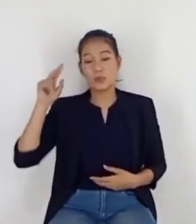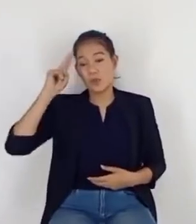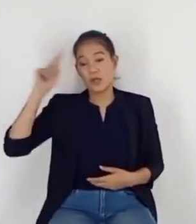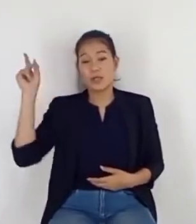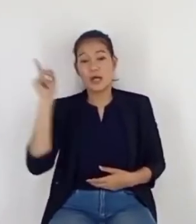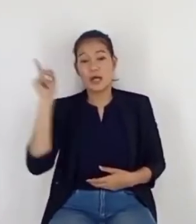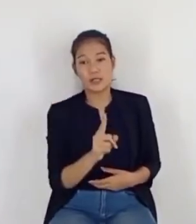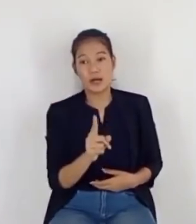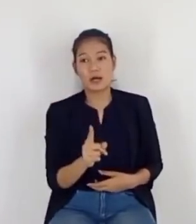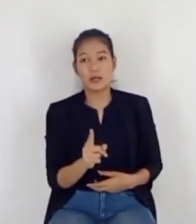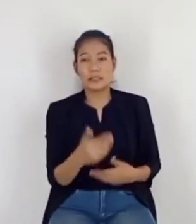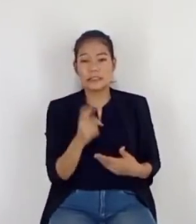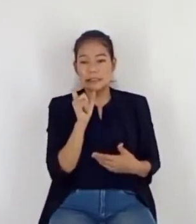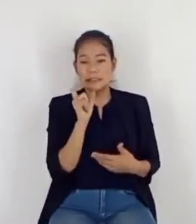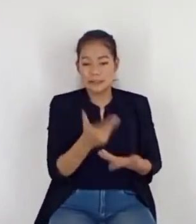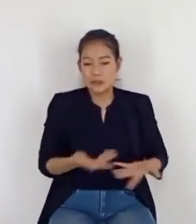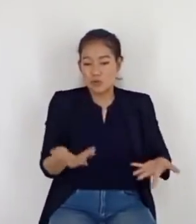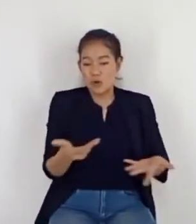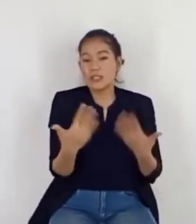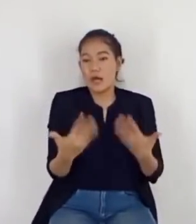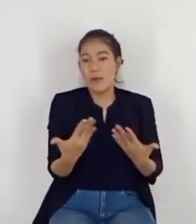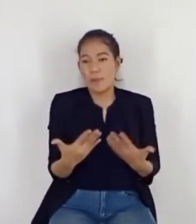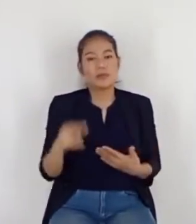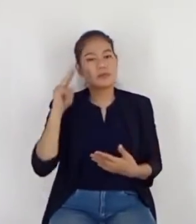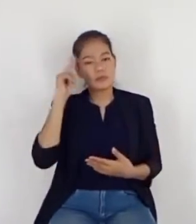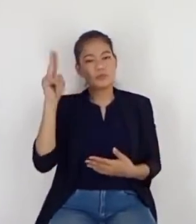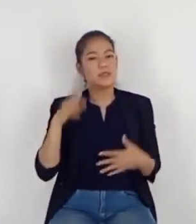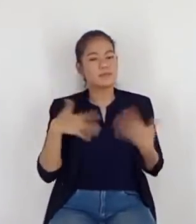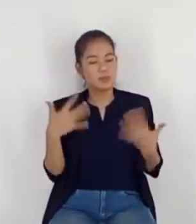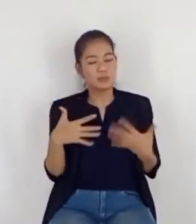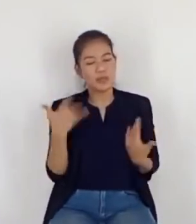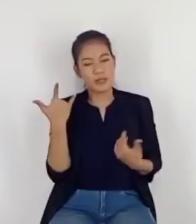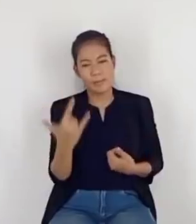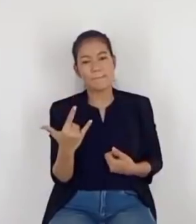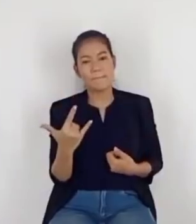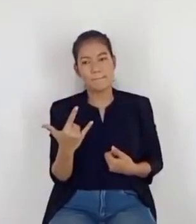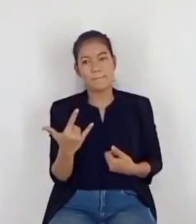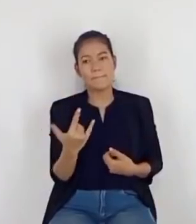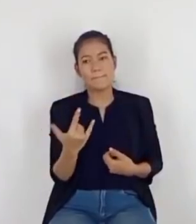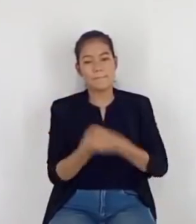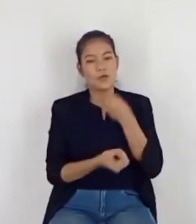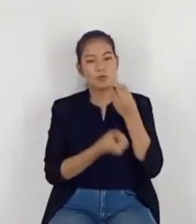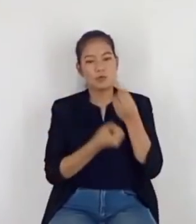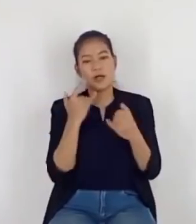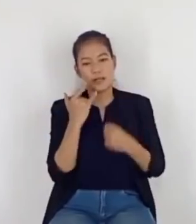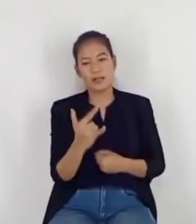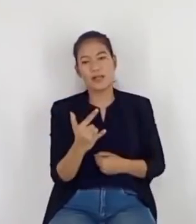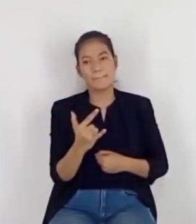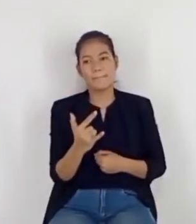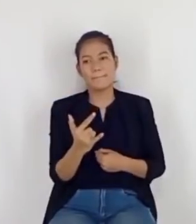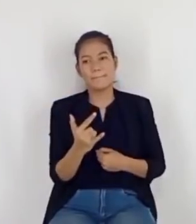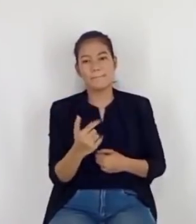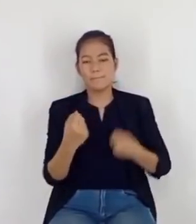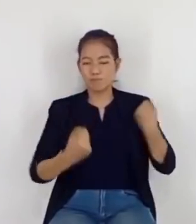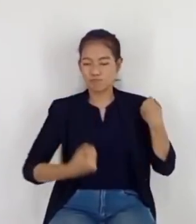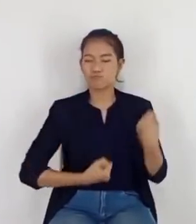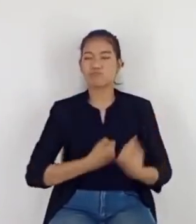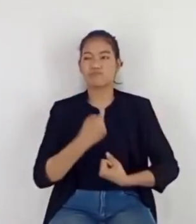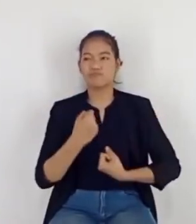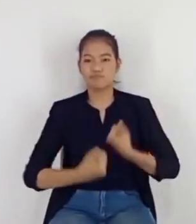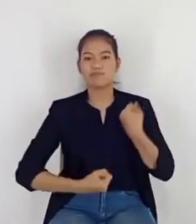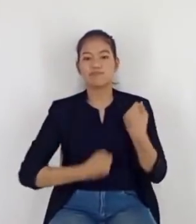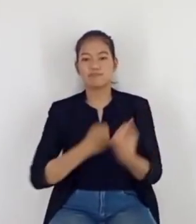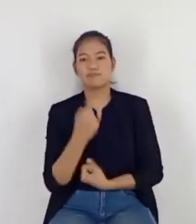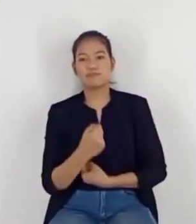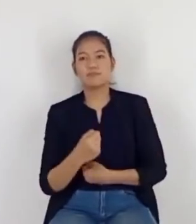Tuhan, apapun situasi kita, Tuhan terus menghiburkan. Dan kita terus bersuara dengan giat